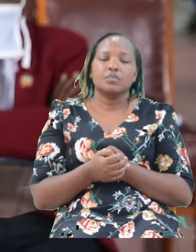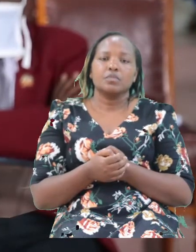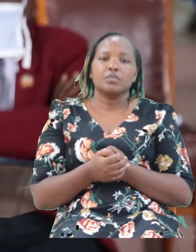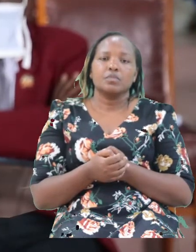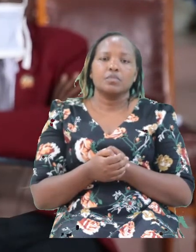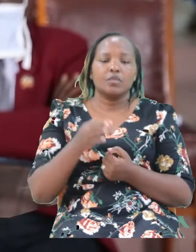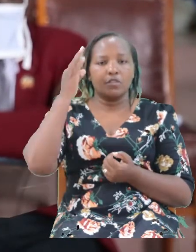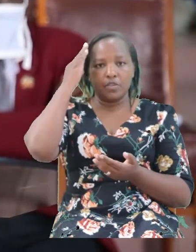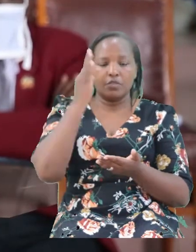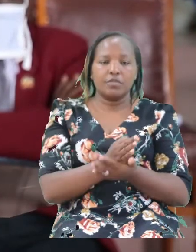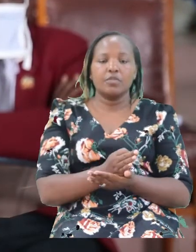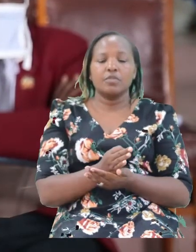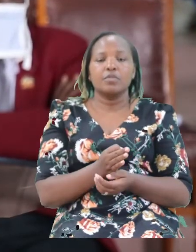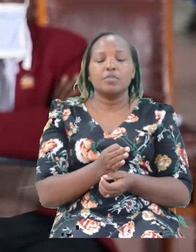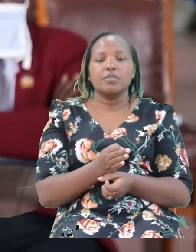kuwa mwaminifu